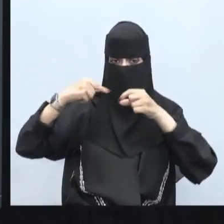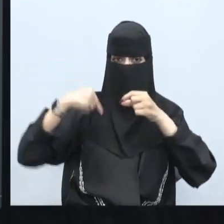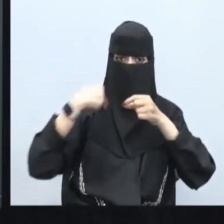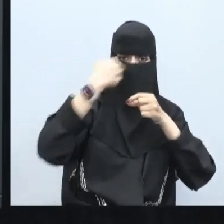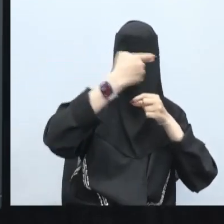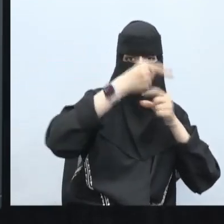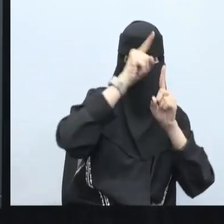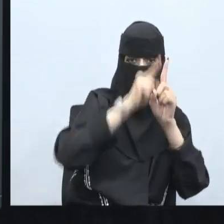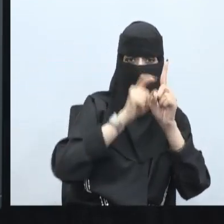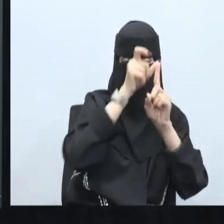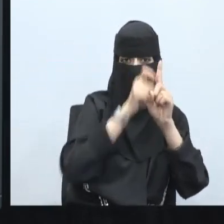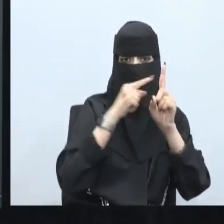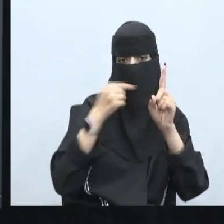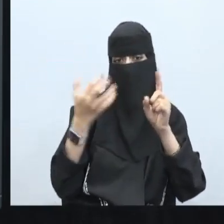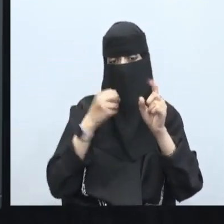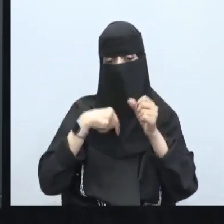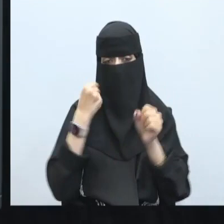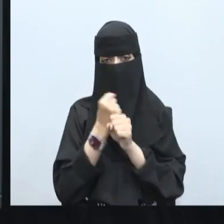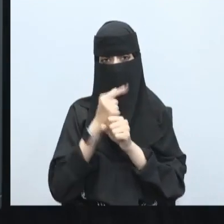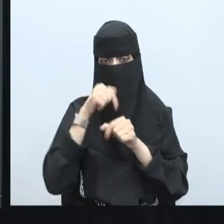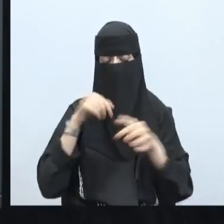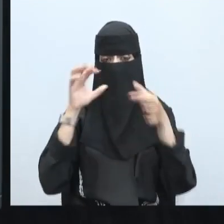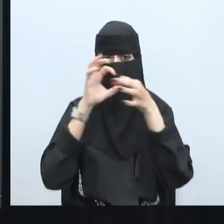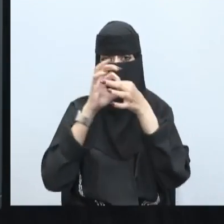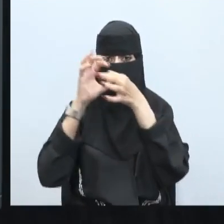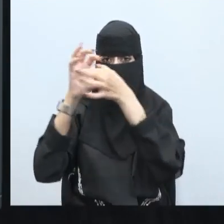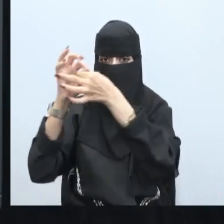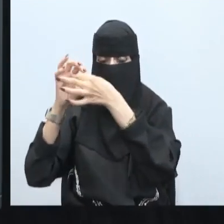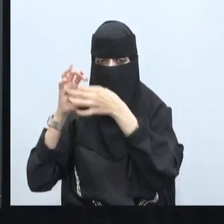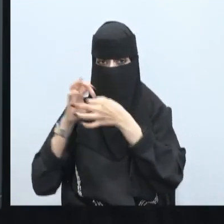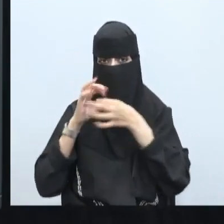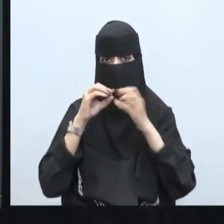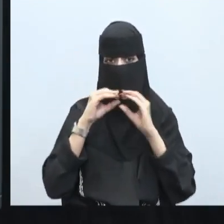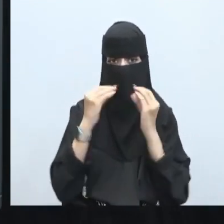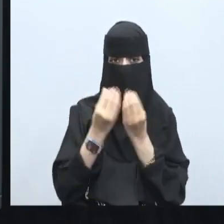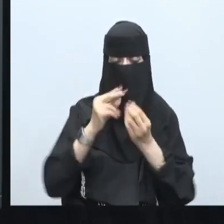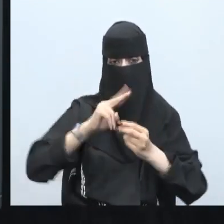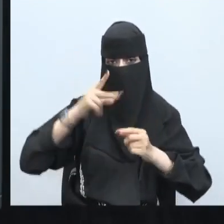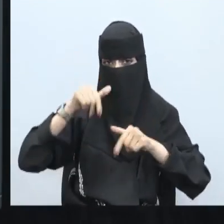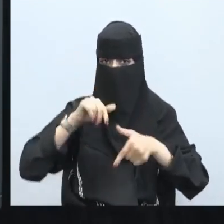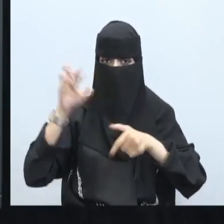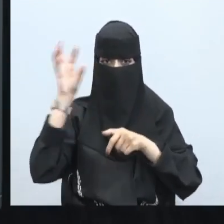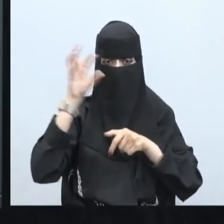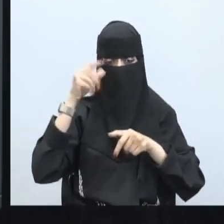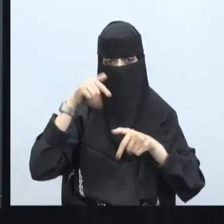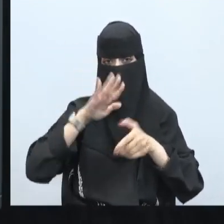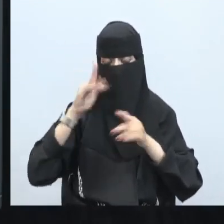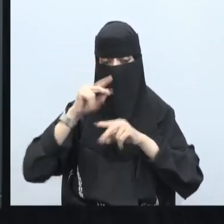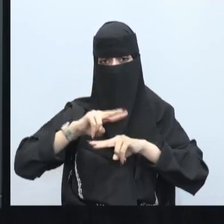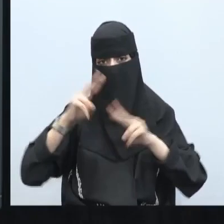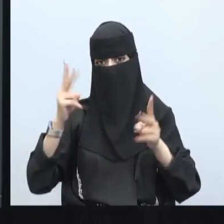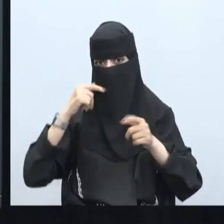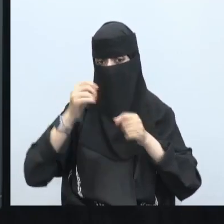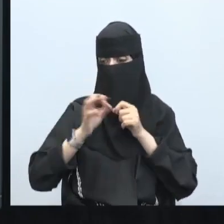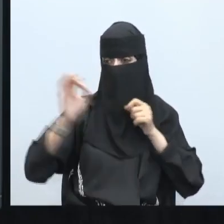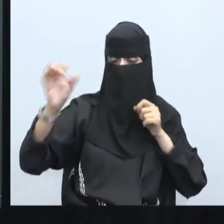وبالتالي نحتاج الى هذا العمل الى ربط هذه المنظمات والادارات المختلفه وقد يكون شركات مختلفه